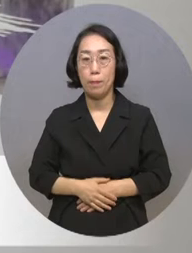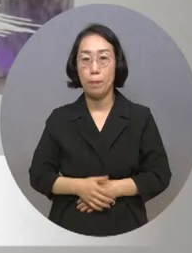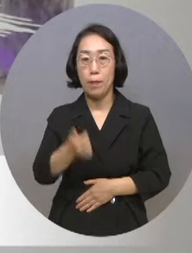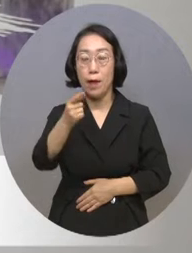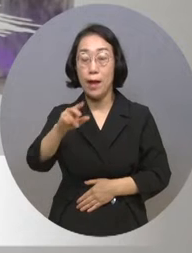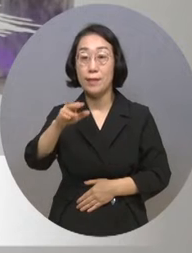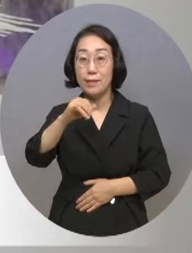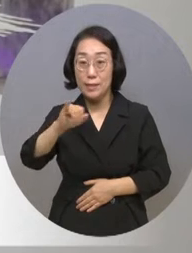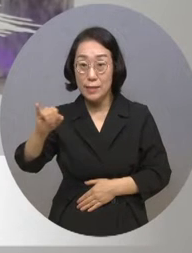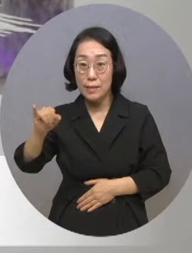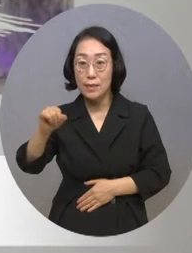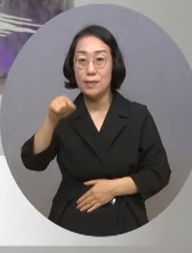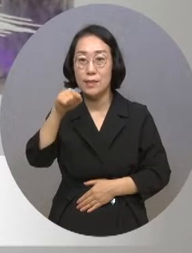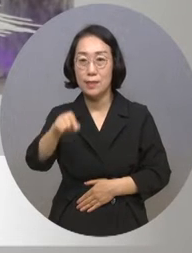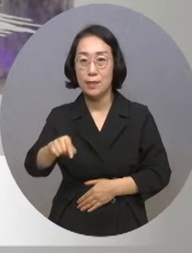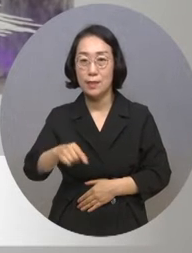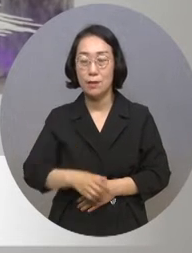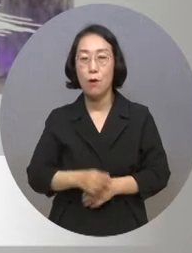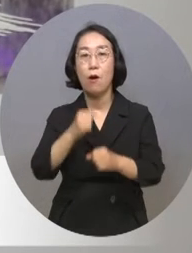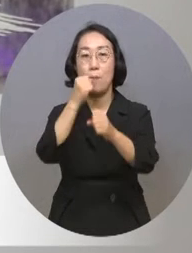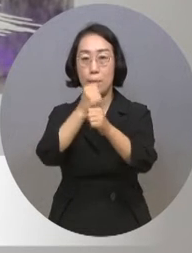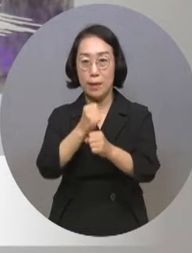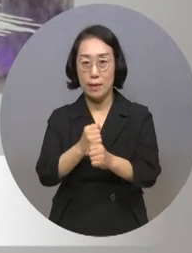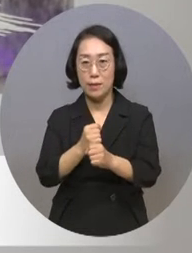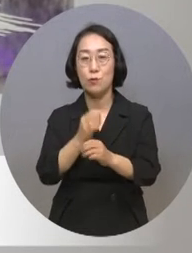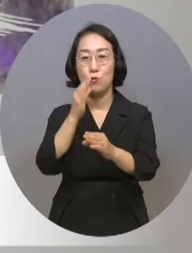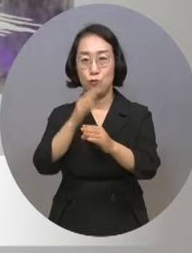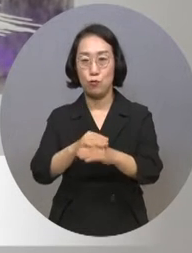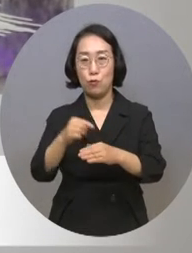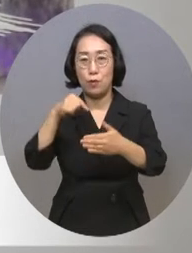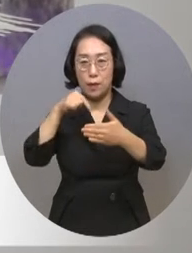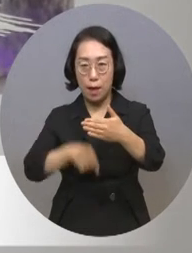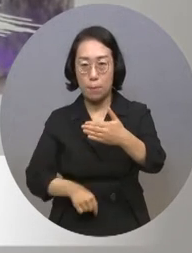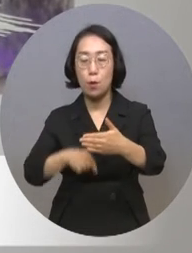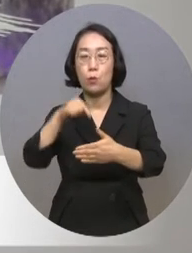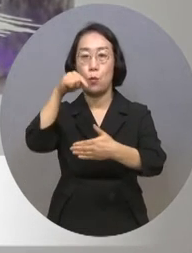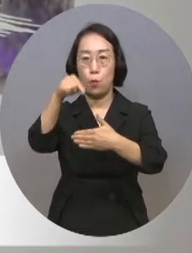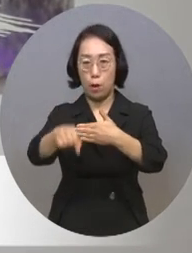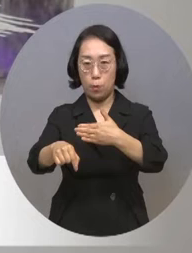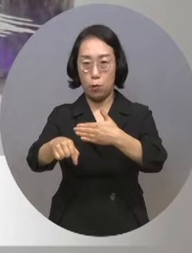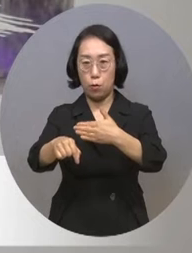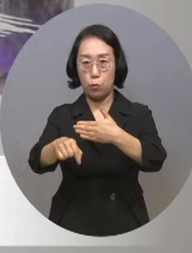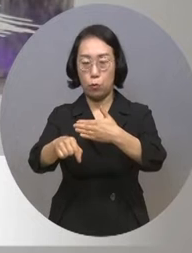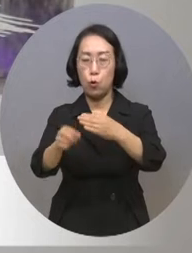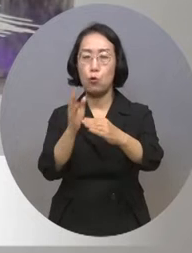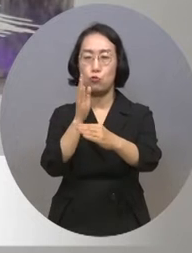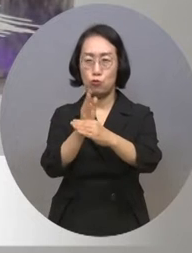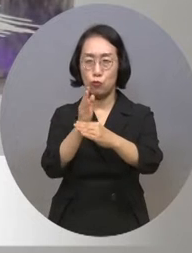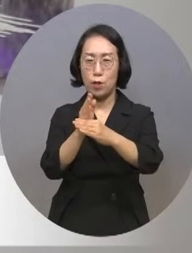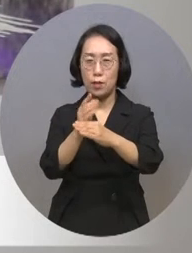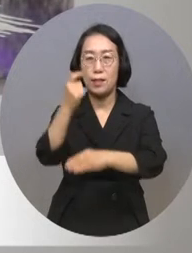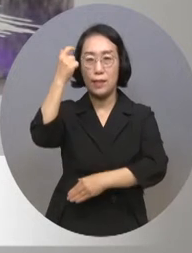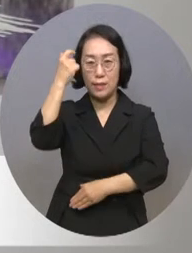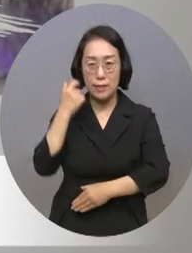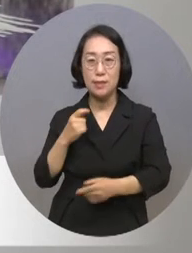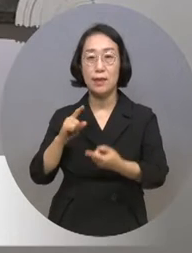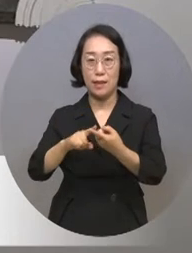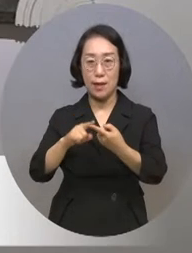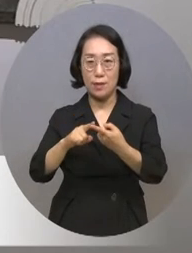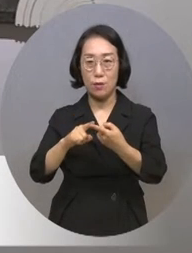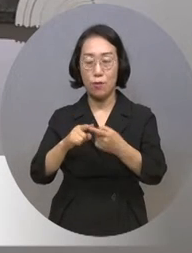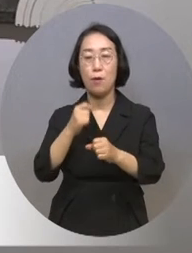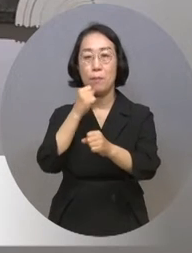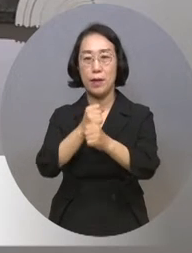한지를 소재로 해서 한지 조형 작업을 하고 있고요. 내면과 외면, 그리고 그 경계에 대한 인식을 주제로 주로 작업을 하고